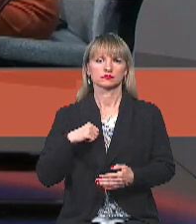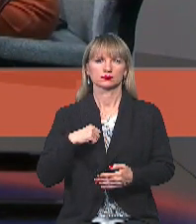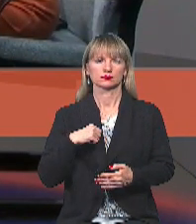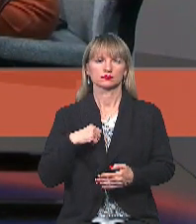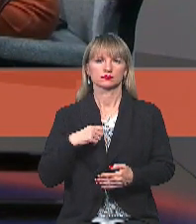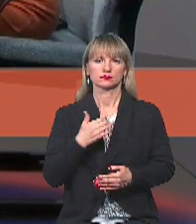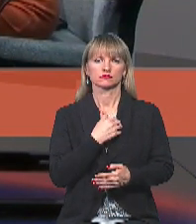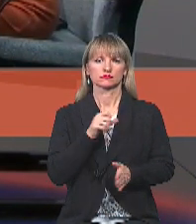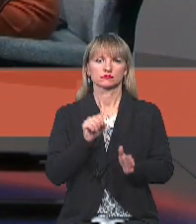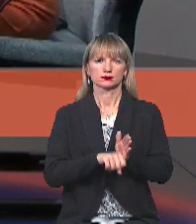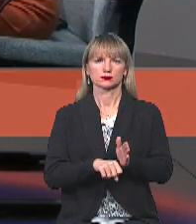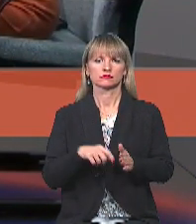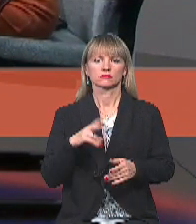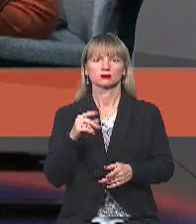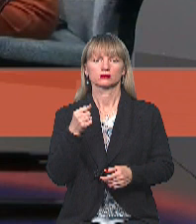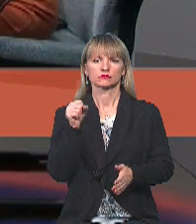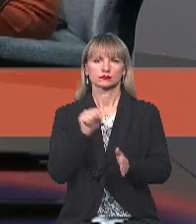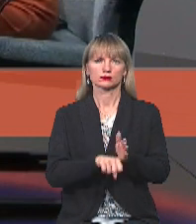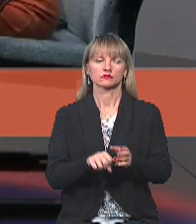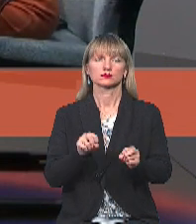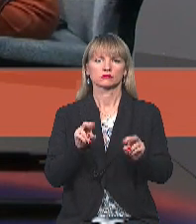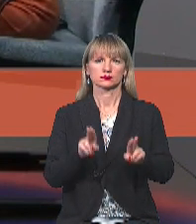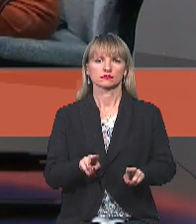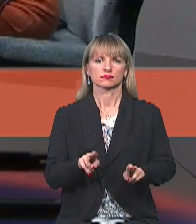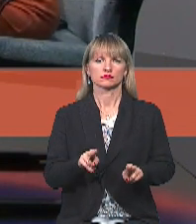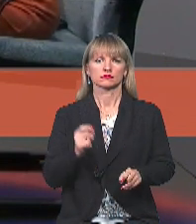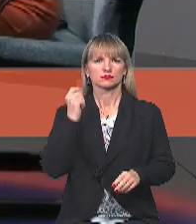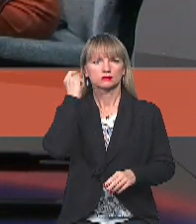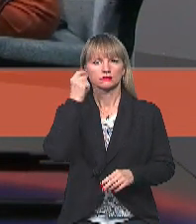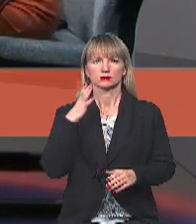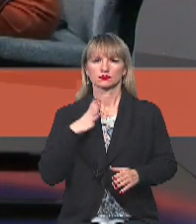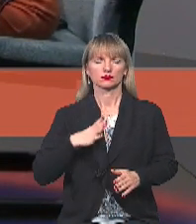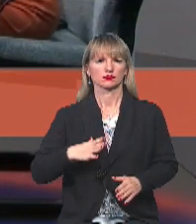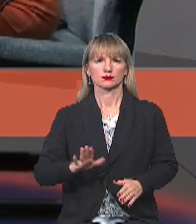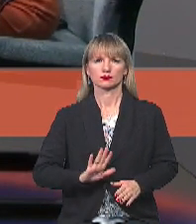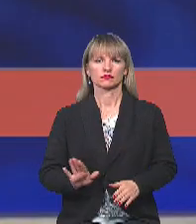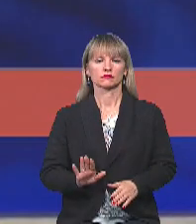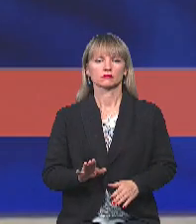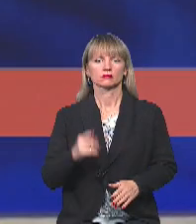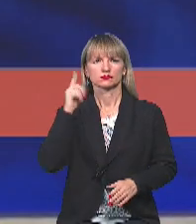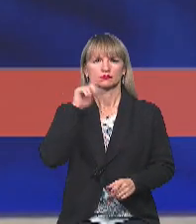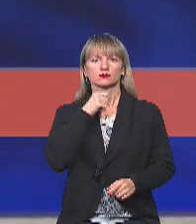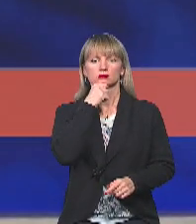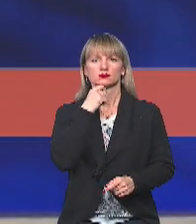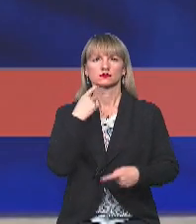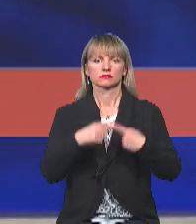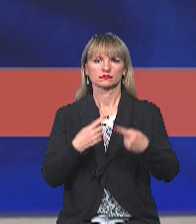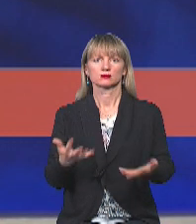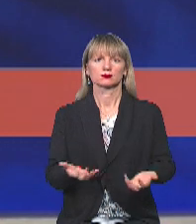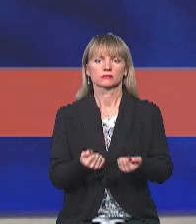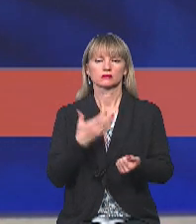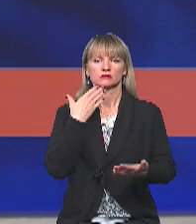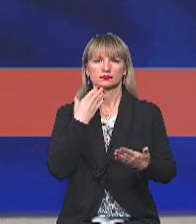йшли на те, щоб їх вбили. Спеціально, тобто люди психічно не витримували. Але я знаю, що дід завжди підтримував своїх